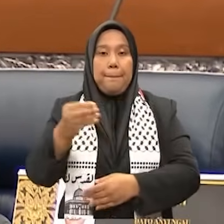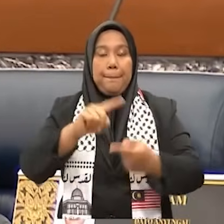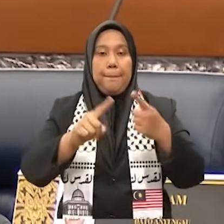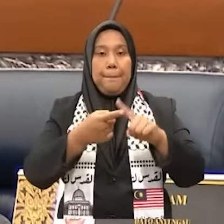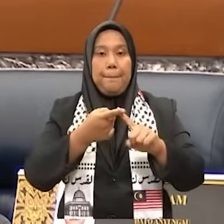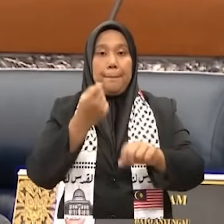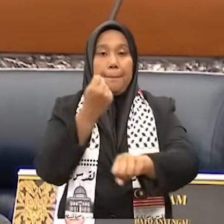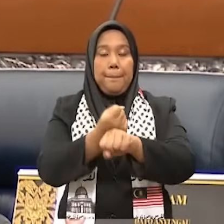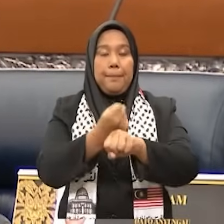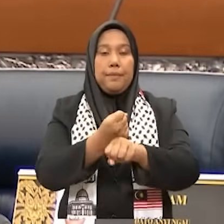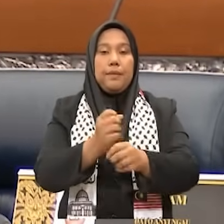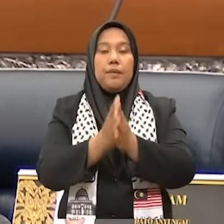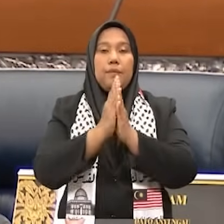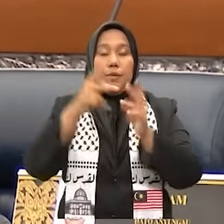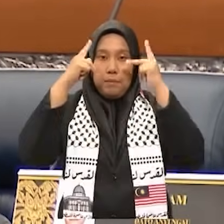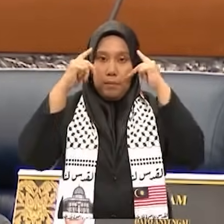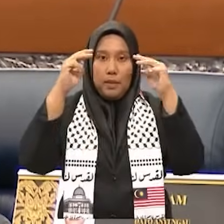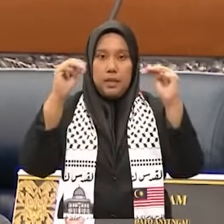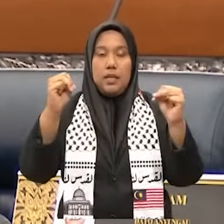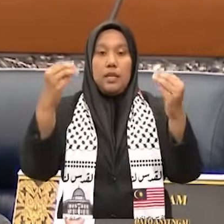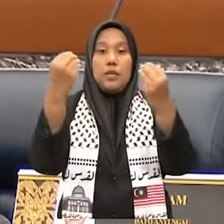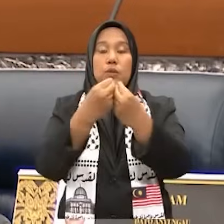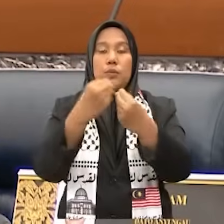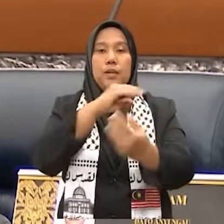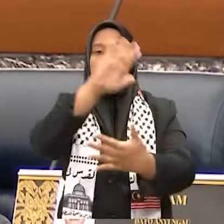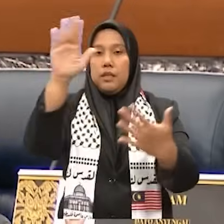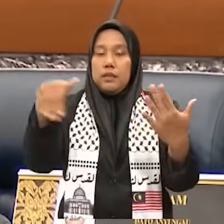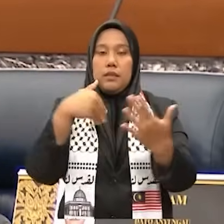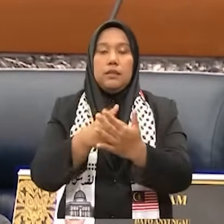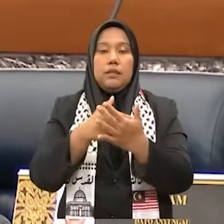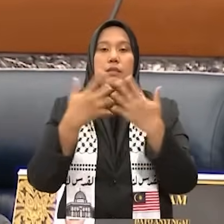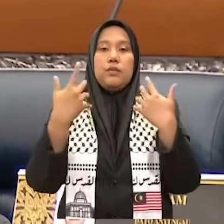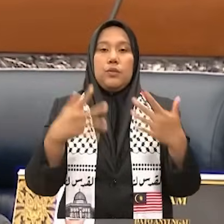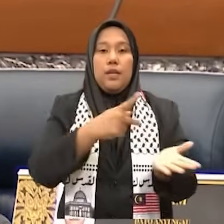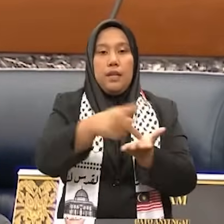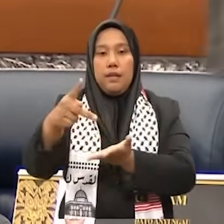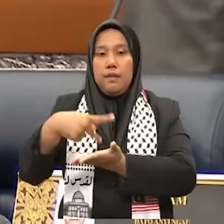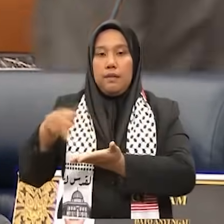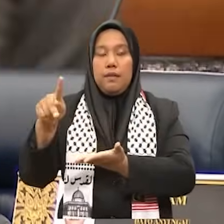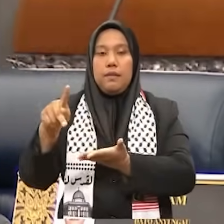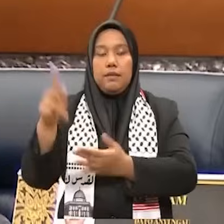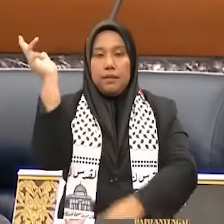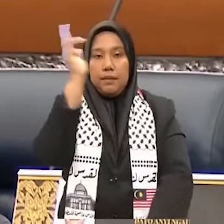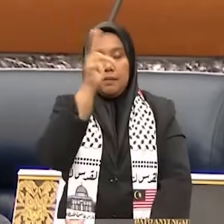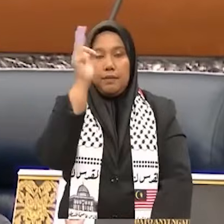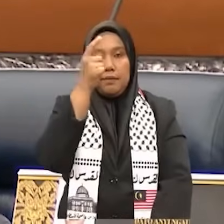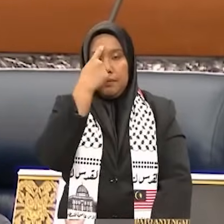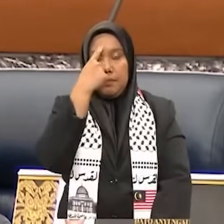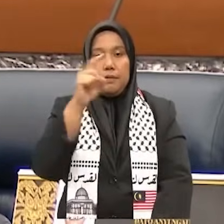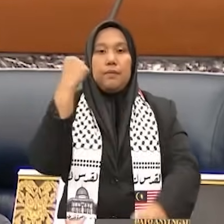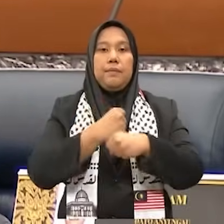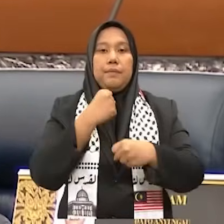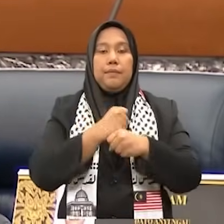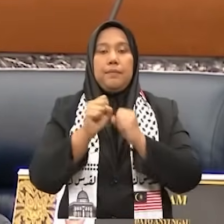Batu Menteri Perdana Menteri menyatakan jumlah keseluruhan yang telah dibelanjakan oleh kerajaan untuk